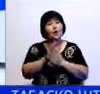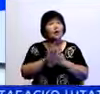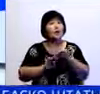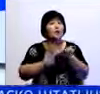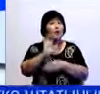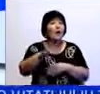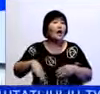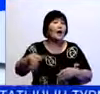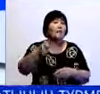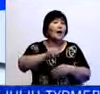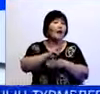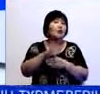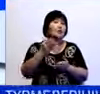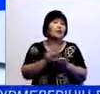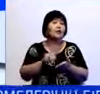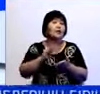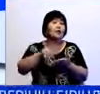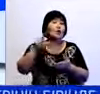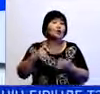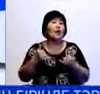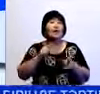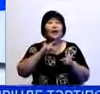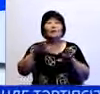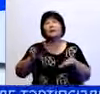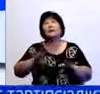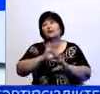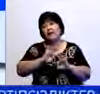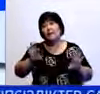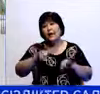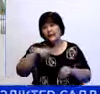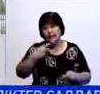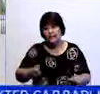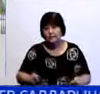жолданды. Аймақты газдандыру мәселесі журналистерге арналған брифингте баяндалды.